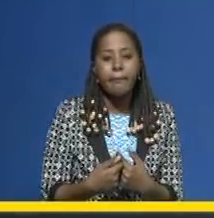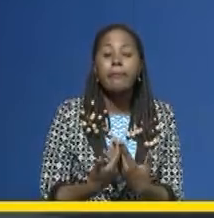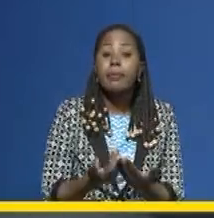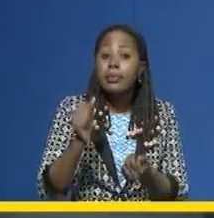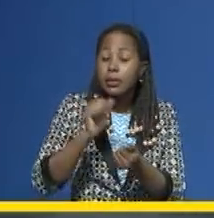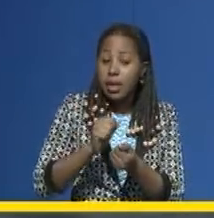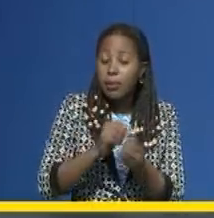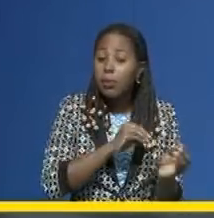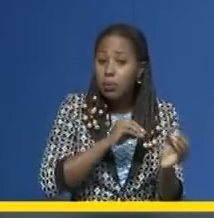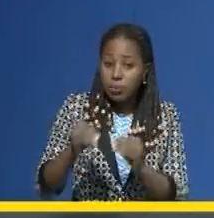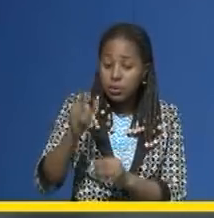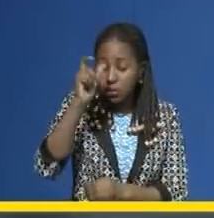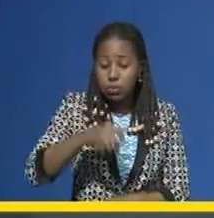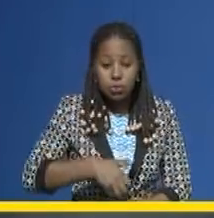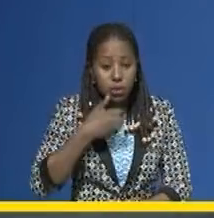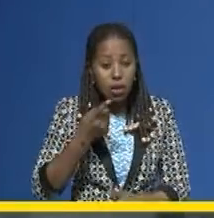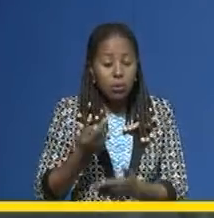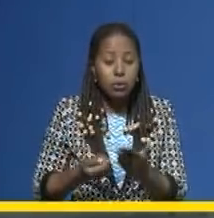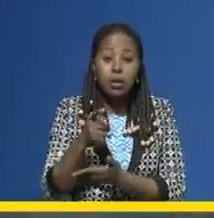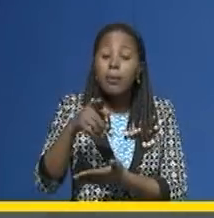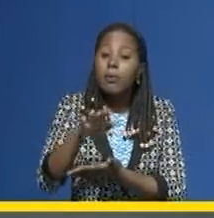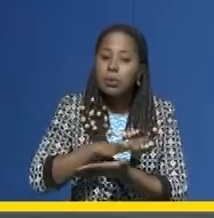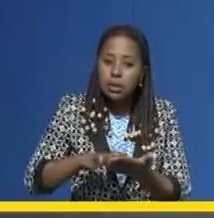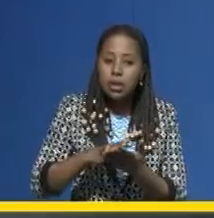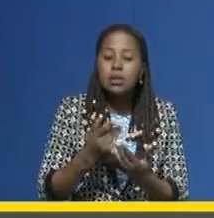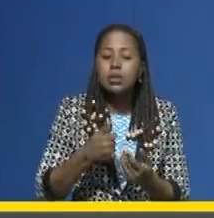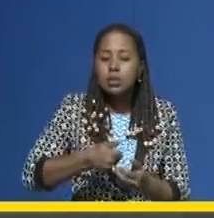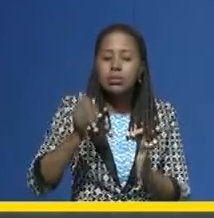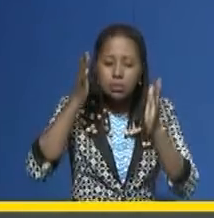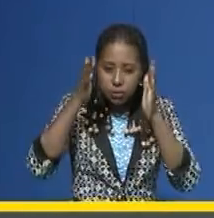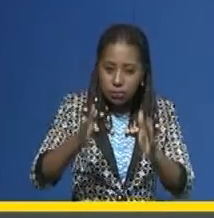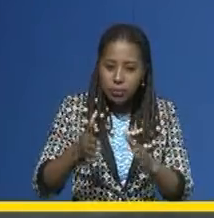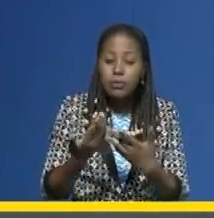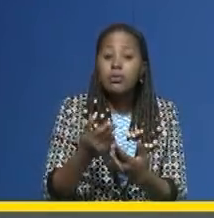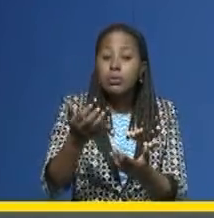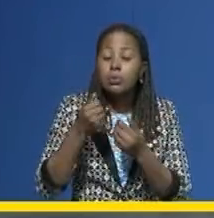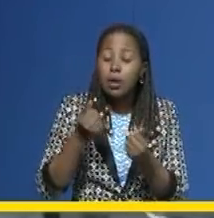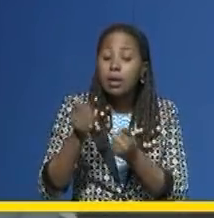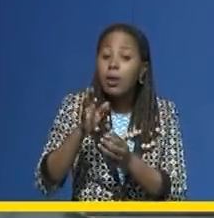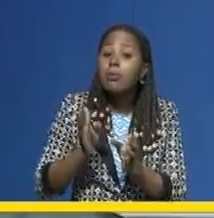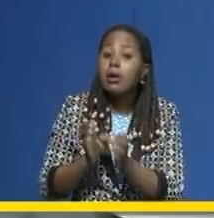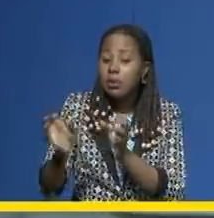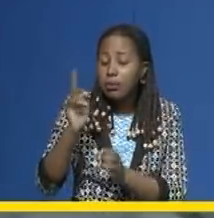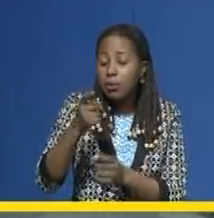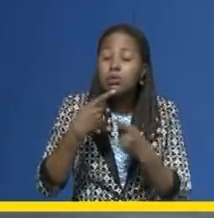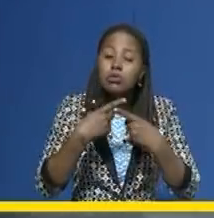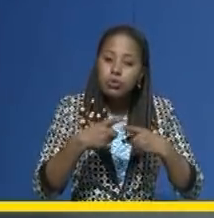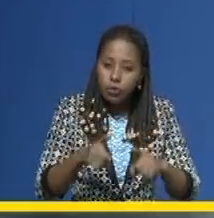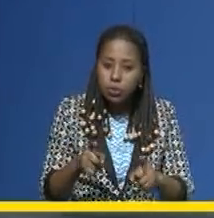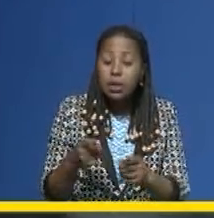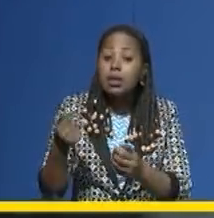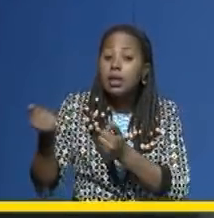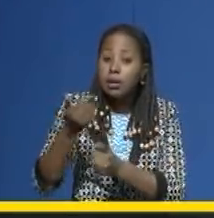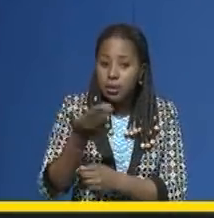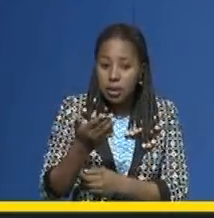Suala la kuwahamisha washukiwa kutoka uwanjani hapo limezingatiwa, wamepatiwa gari lao maalumu ambalo ni tofauti na